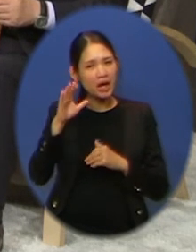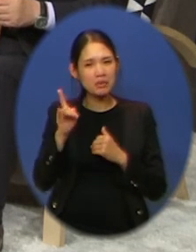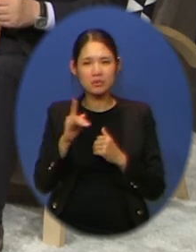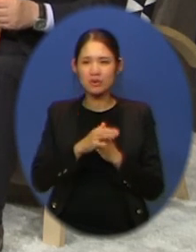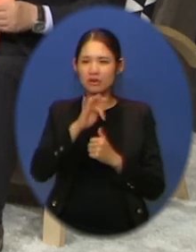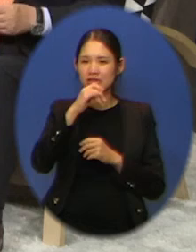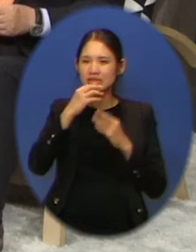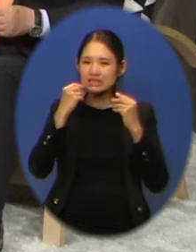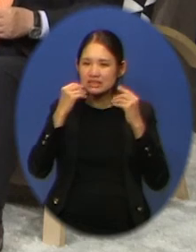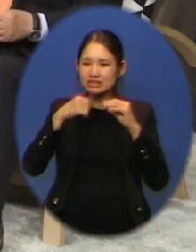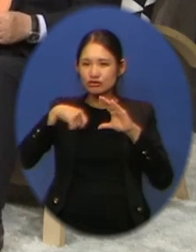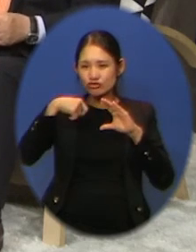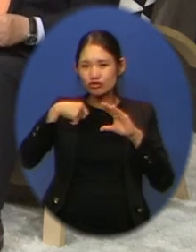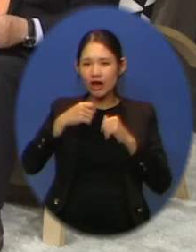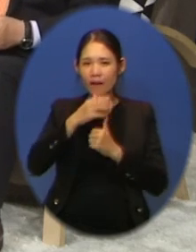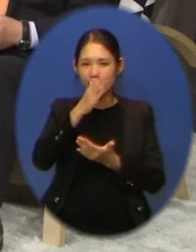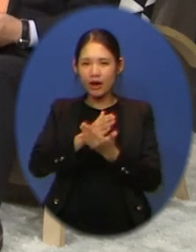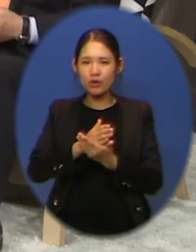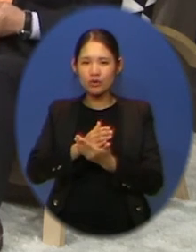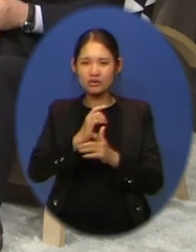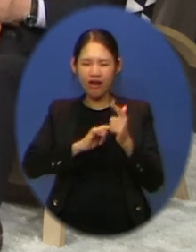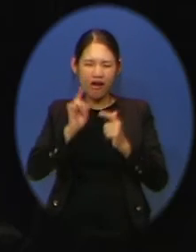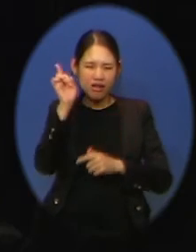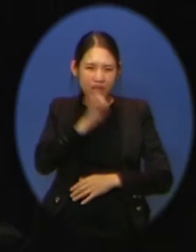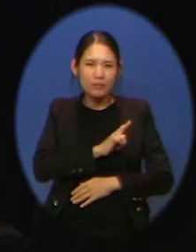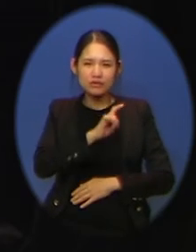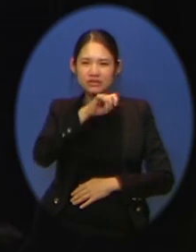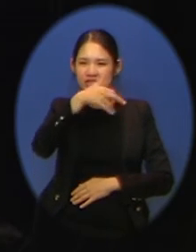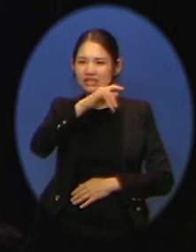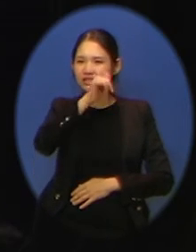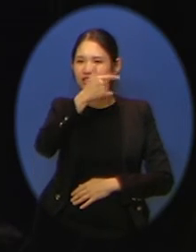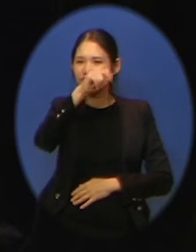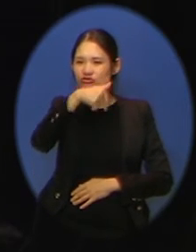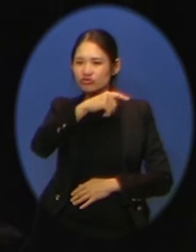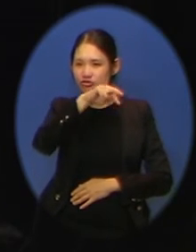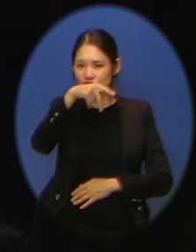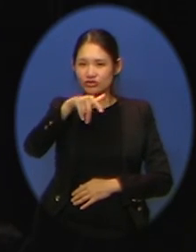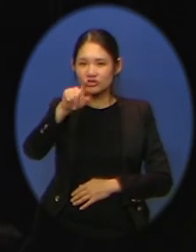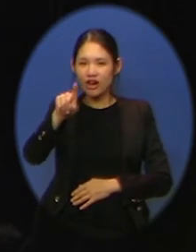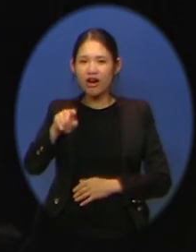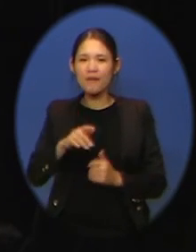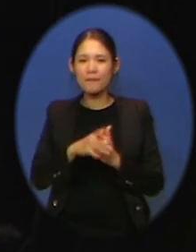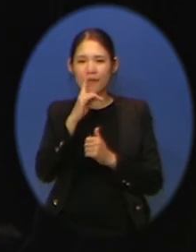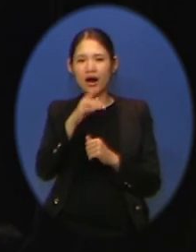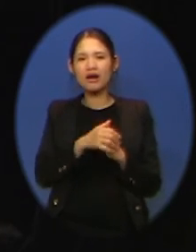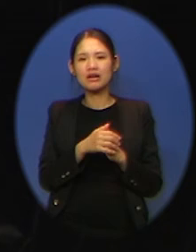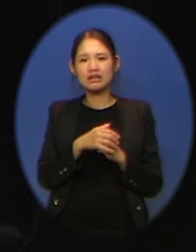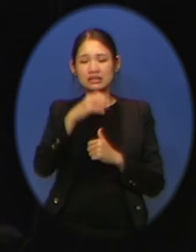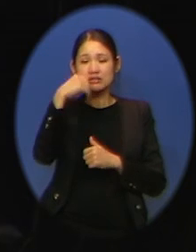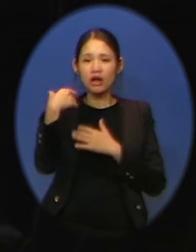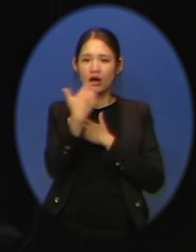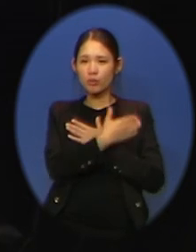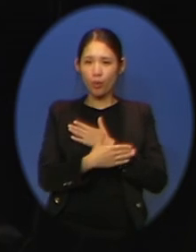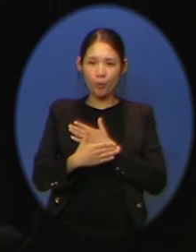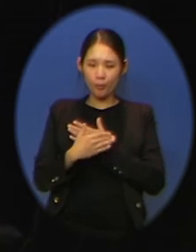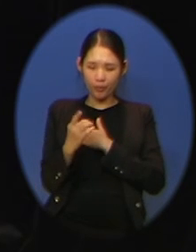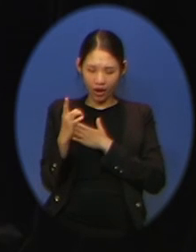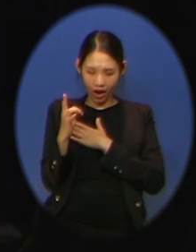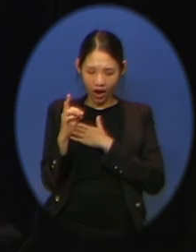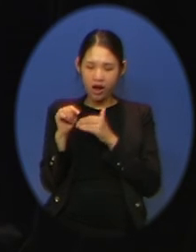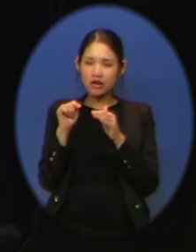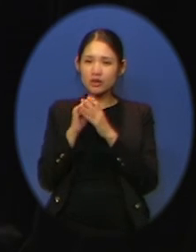흙수저보다 더 나쁜 걸 뭐라 했죠? 진흙수저라고 그랬나요? 저 아주 그런 정말 그 맨몸으로 미국 가셔갖고 저렇게